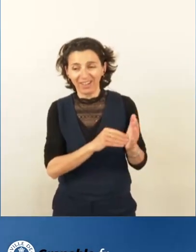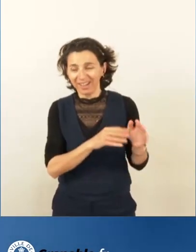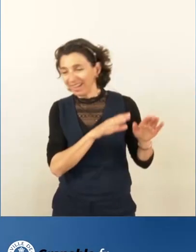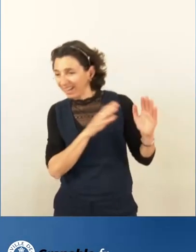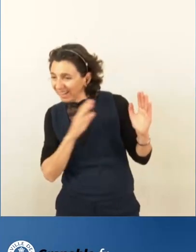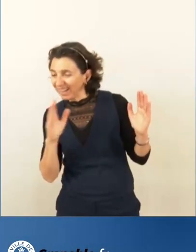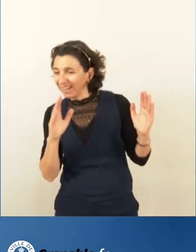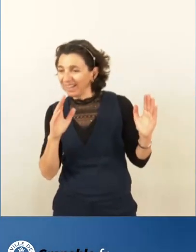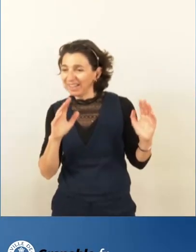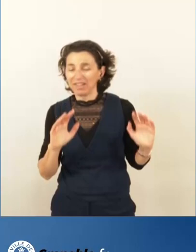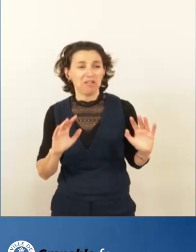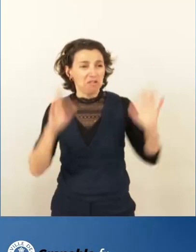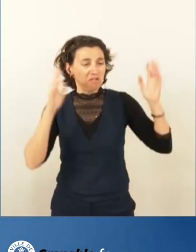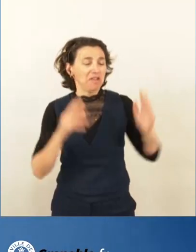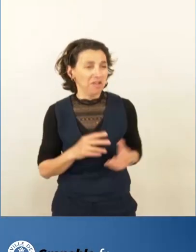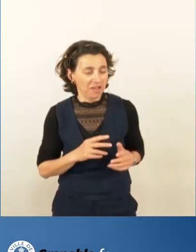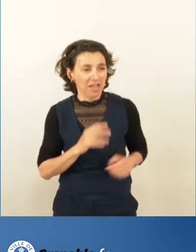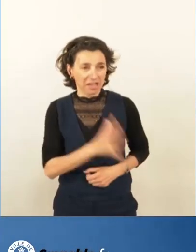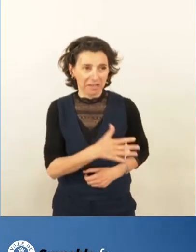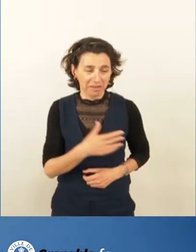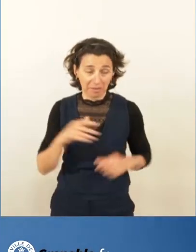et bravo les amis nul